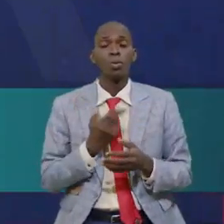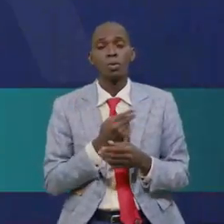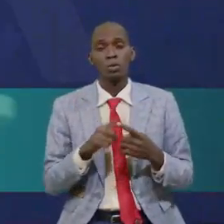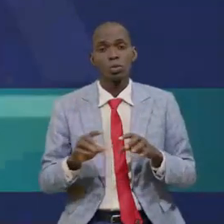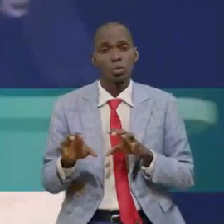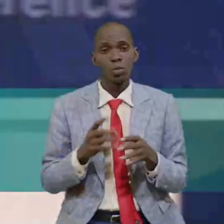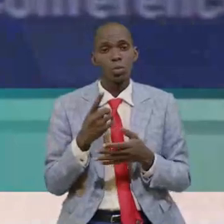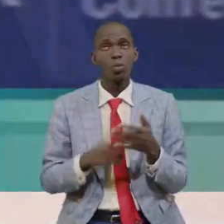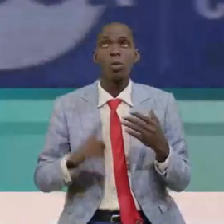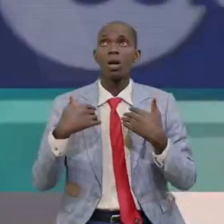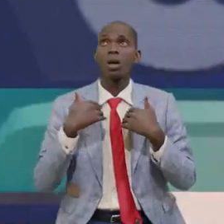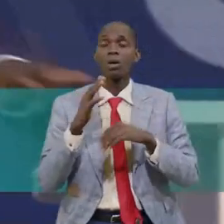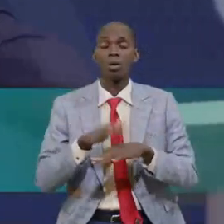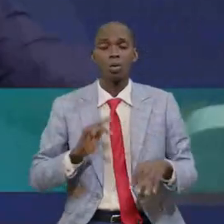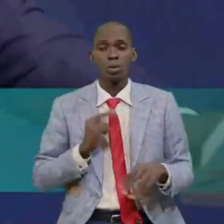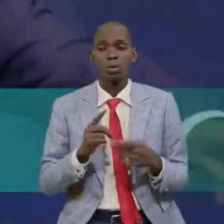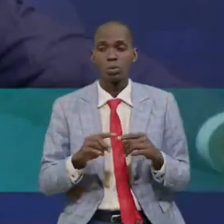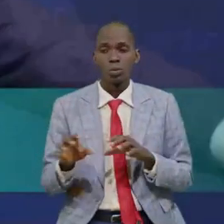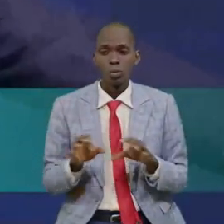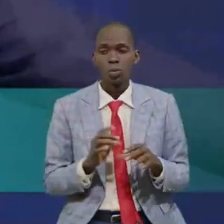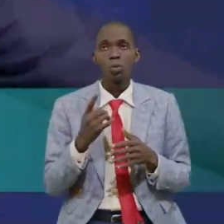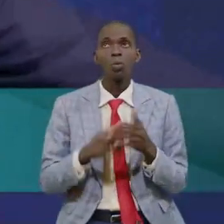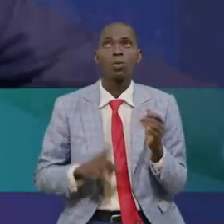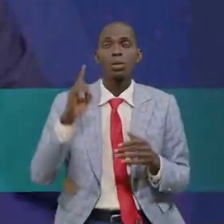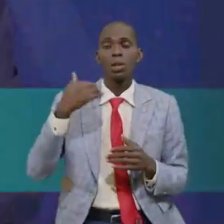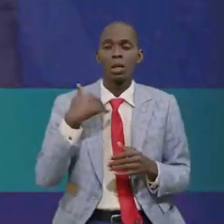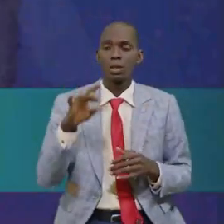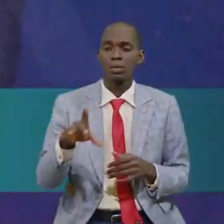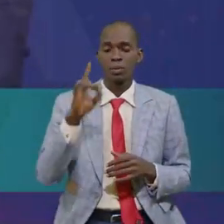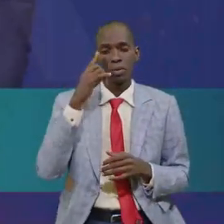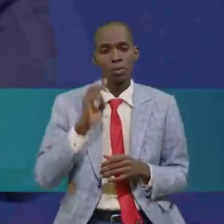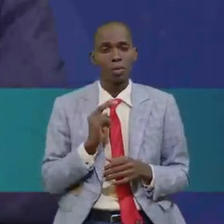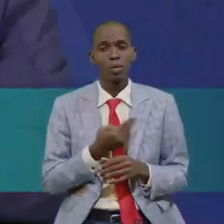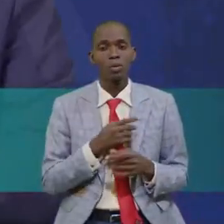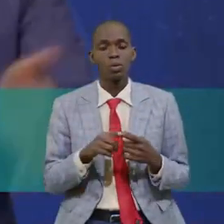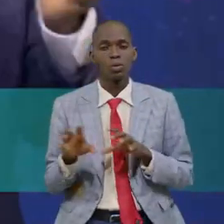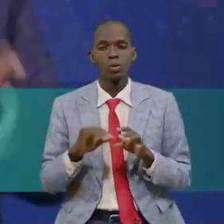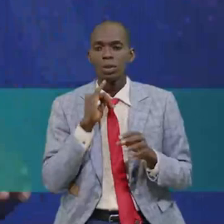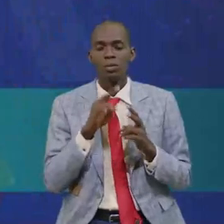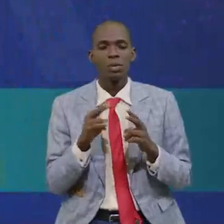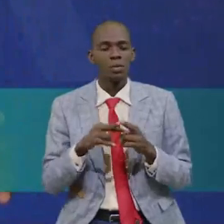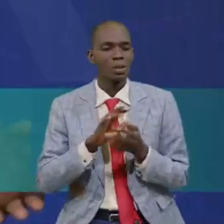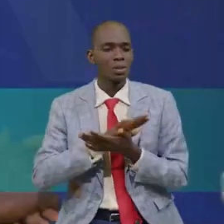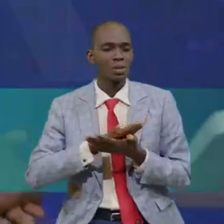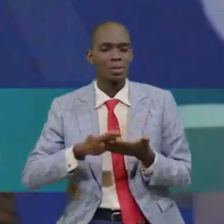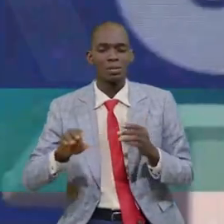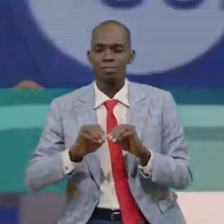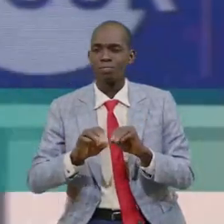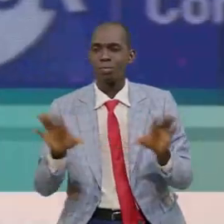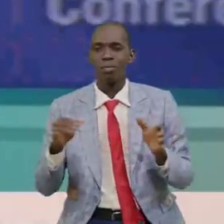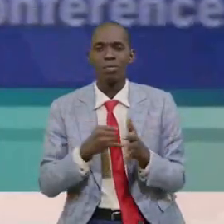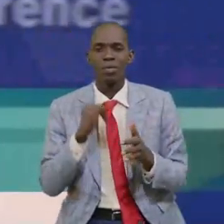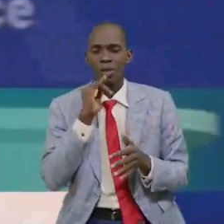nous a appelés et ce qu'il a établi à faire est très clair. Explicite. Et c'est un